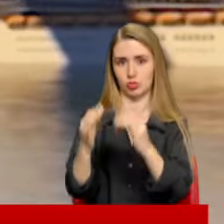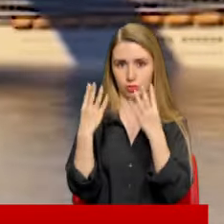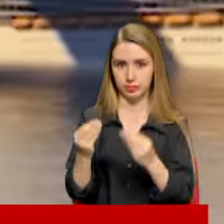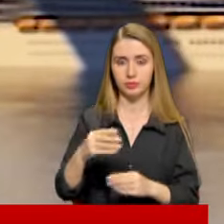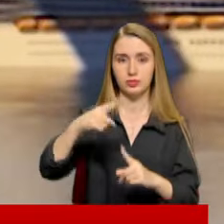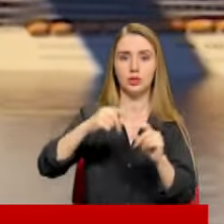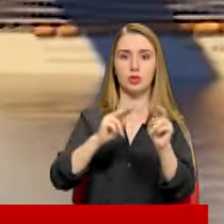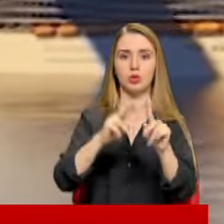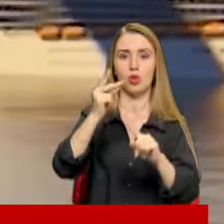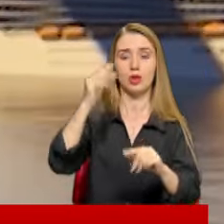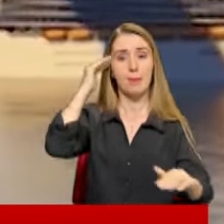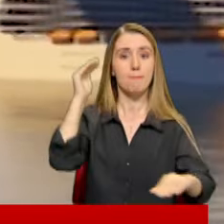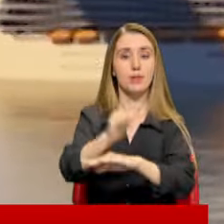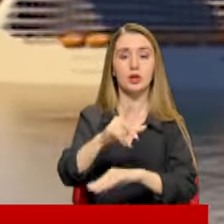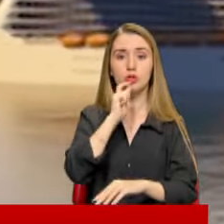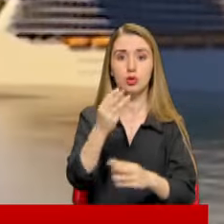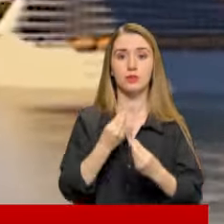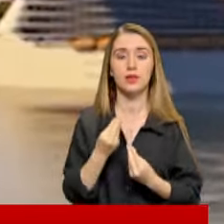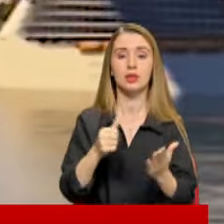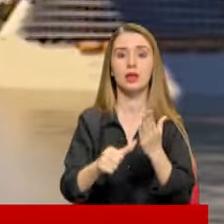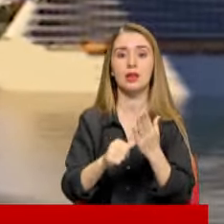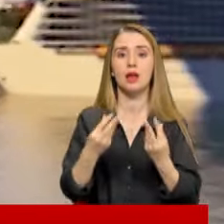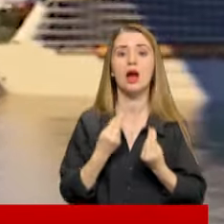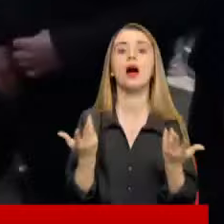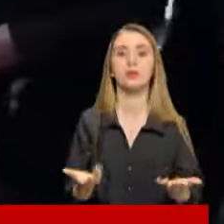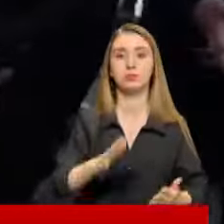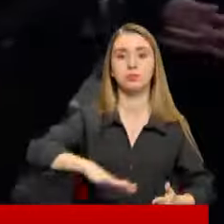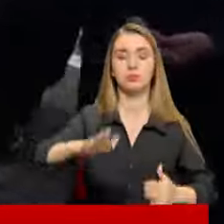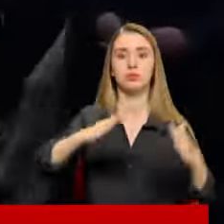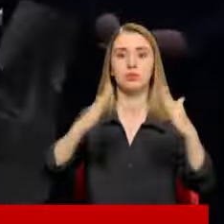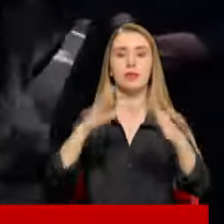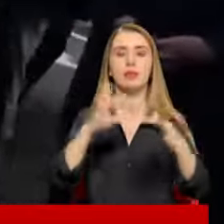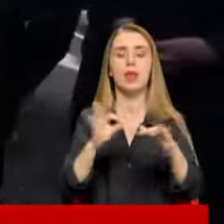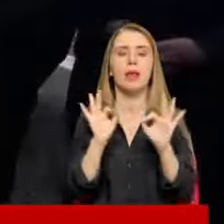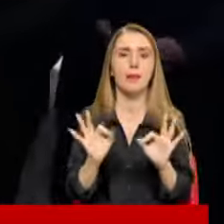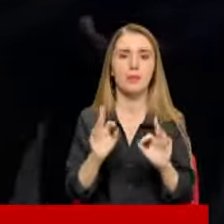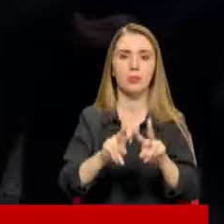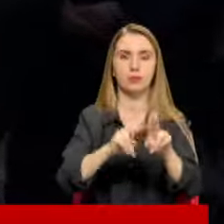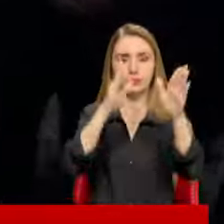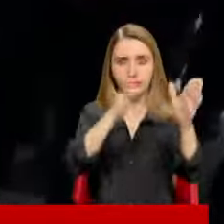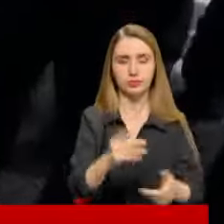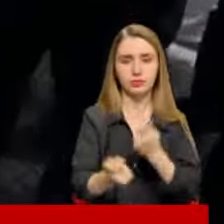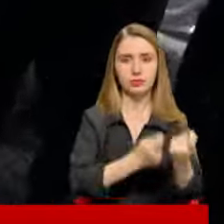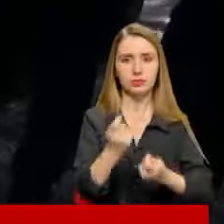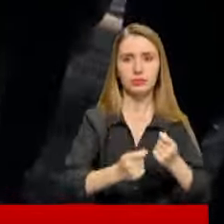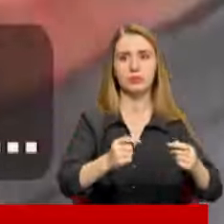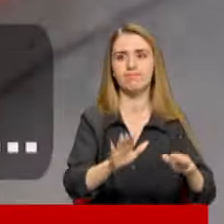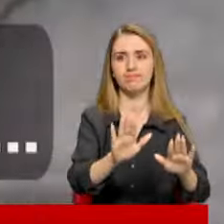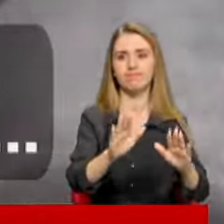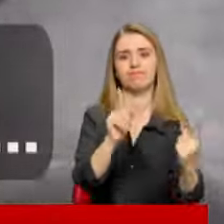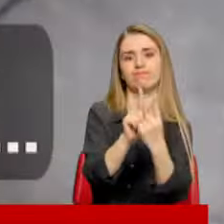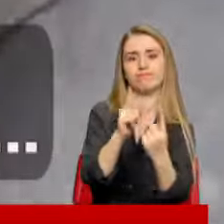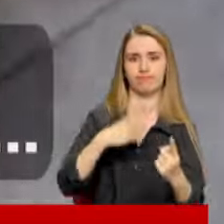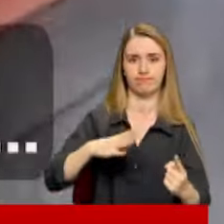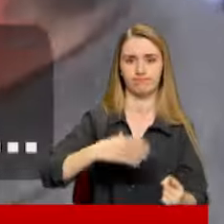TOKİ mağdurları söz verilen tarihte teslim edilmeyen sosyal konutlarla ilgili sık sık kurumun saha çalışmalarında önünü kesmişti